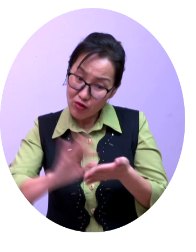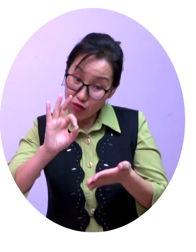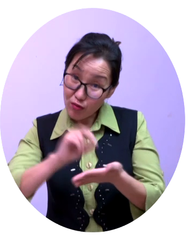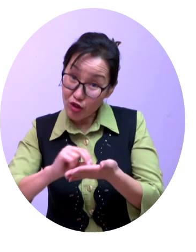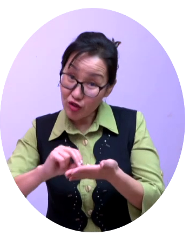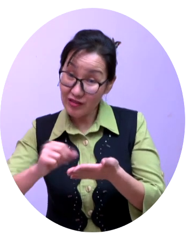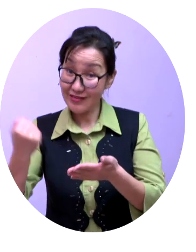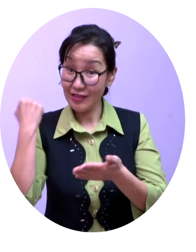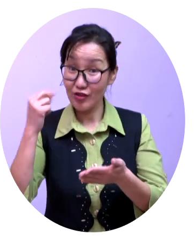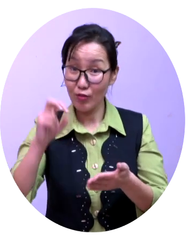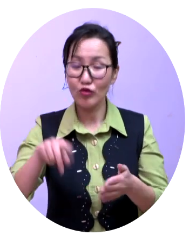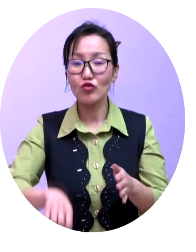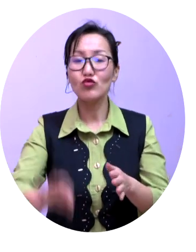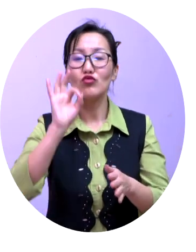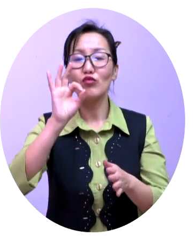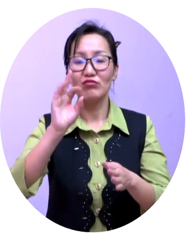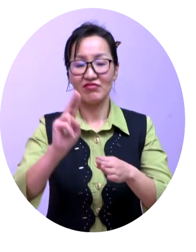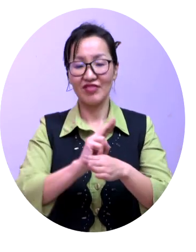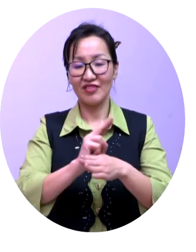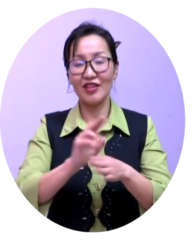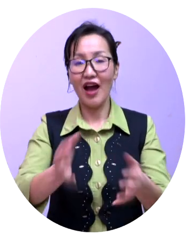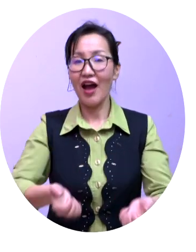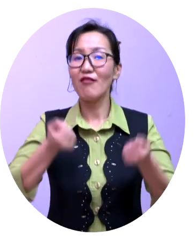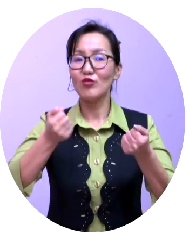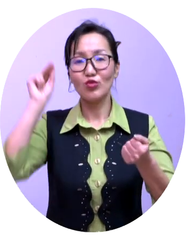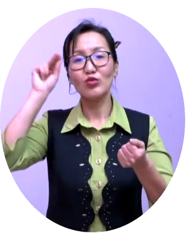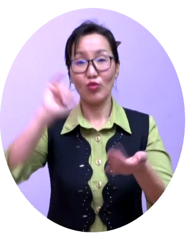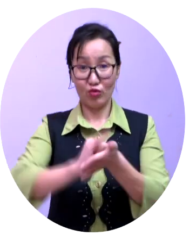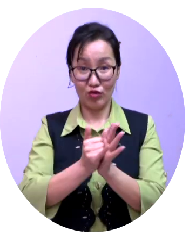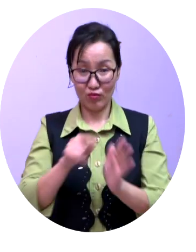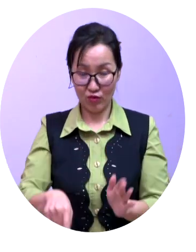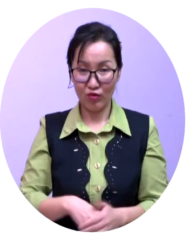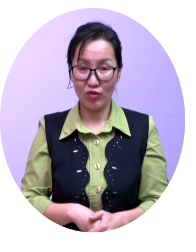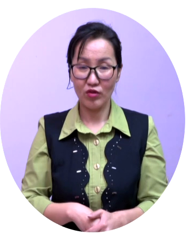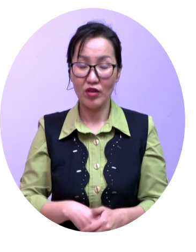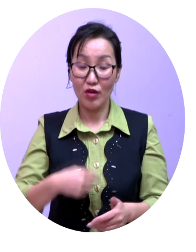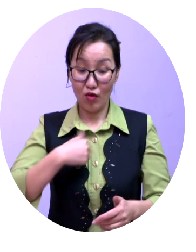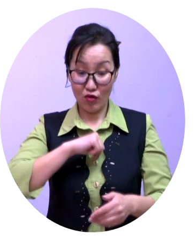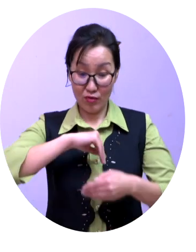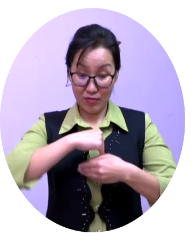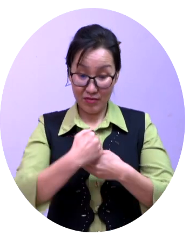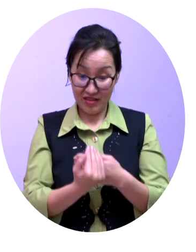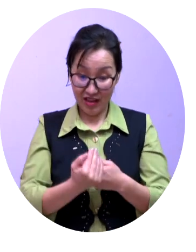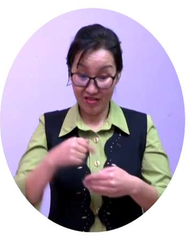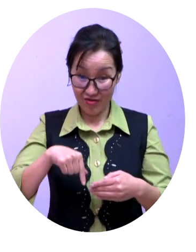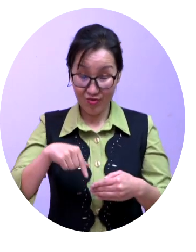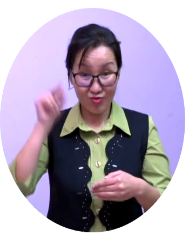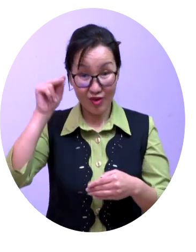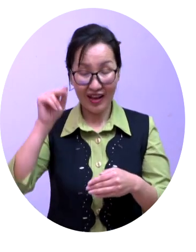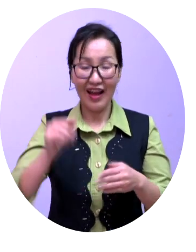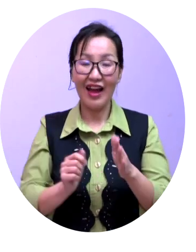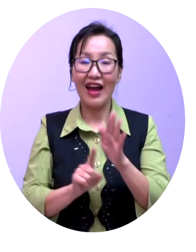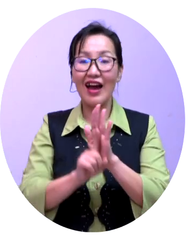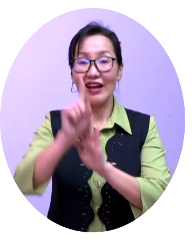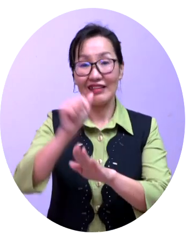дадал чадварыг эзэмсэн байна. Эхэд багш бие даач сурах анхны аялалдаа